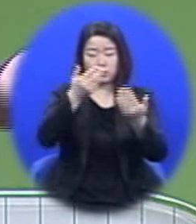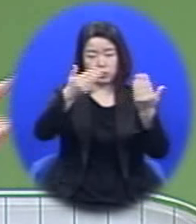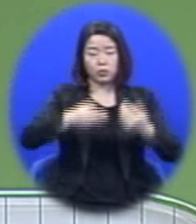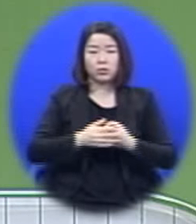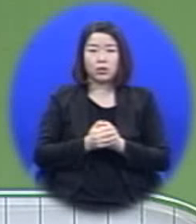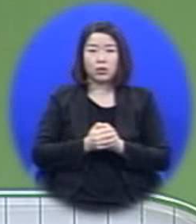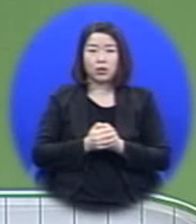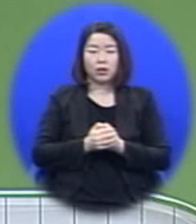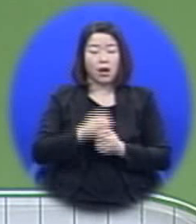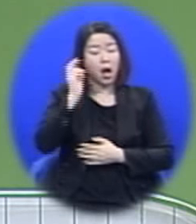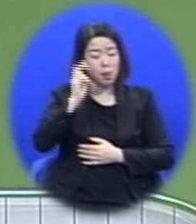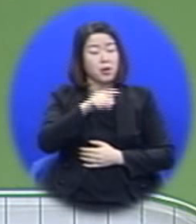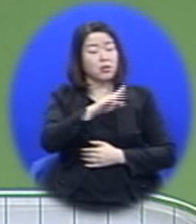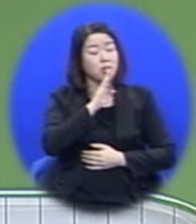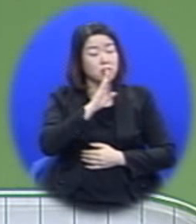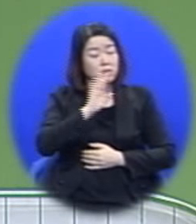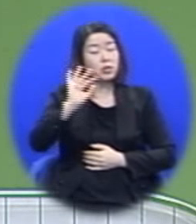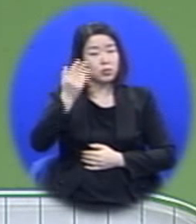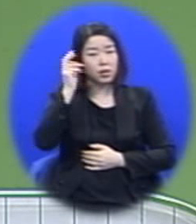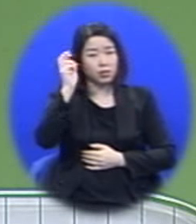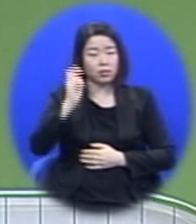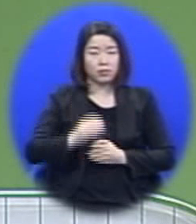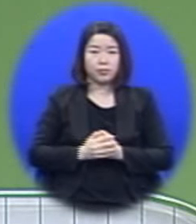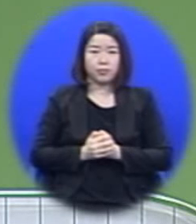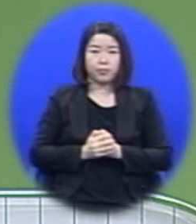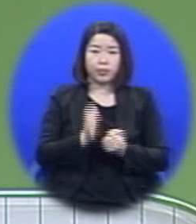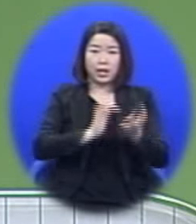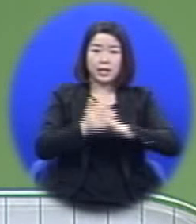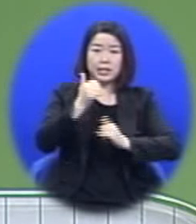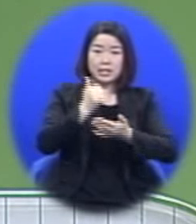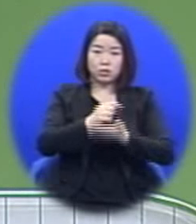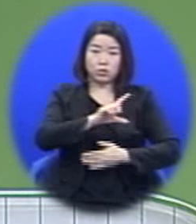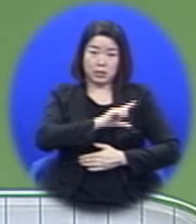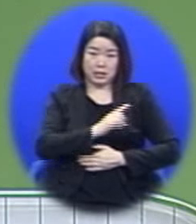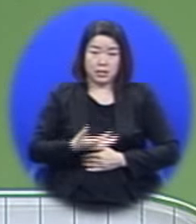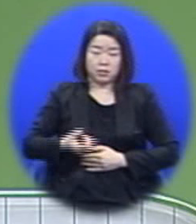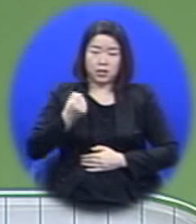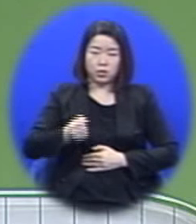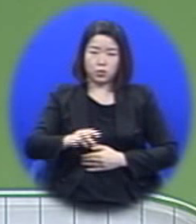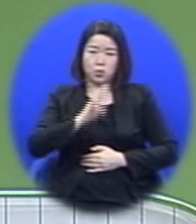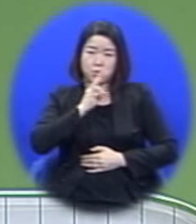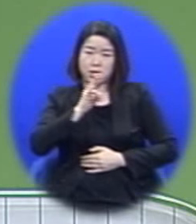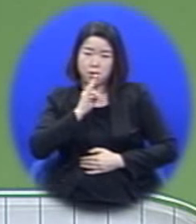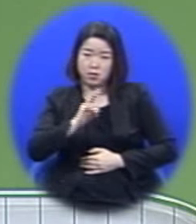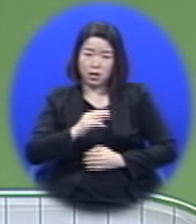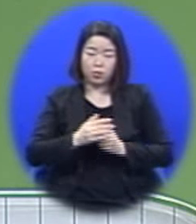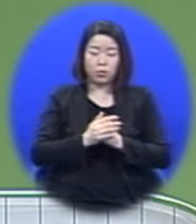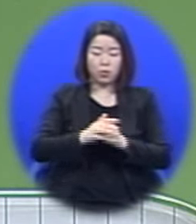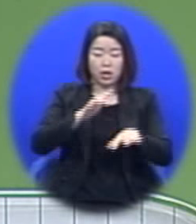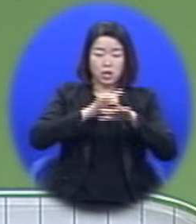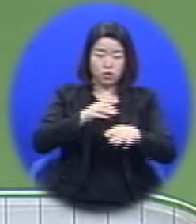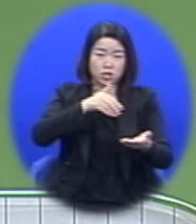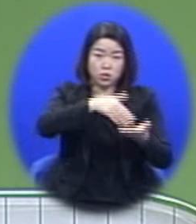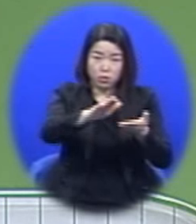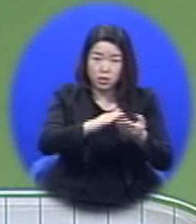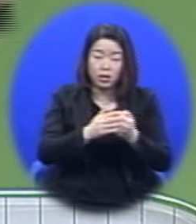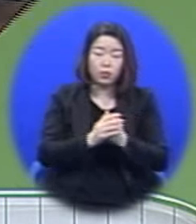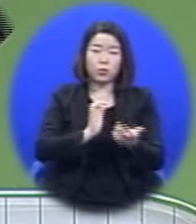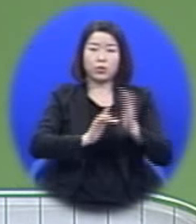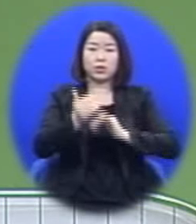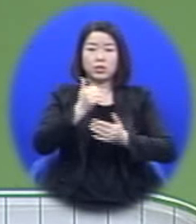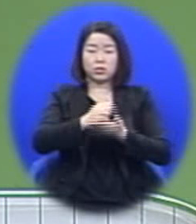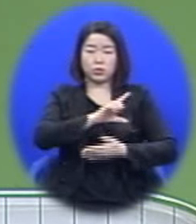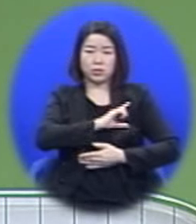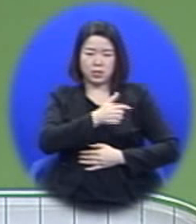실제로 그렇게 될 겁니다. 예수님의 이름으로 예언하고 예수님의 이름으로 귀신 쫓아내고 예수님의 이름으로